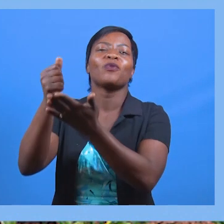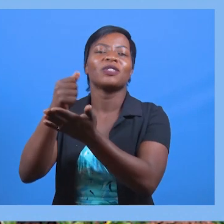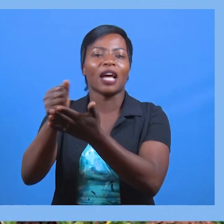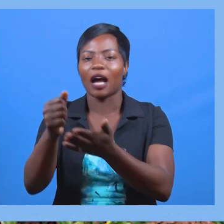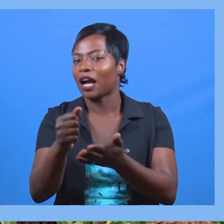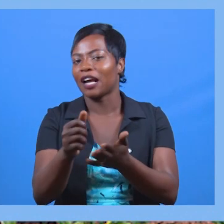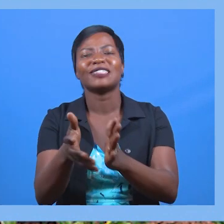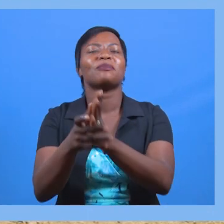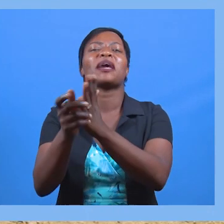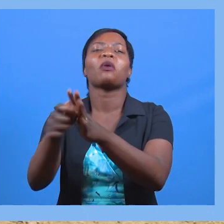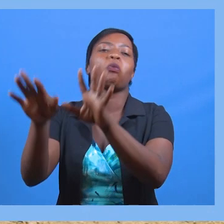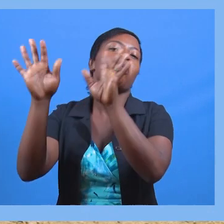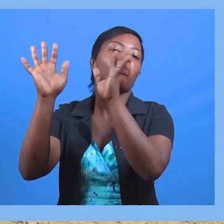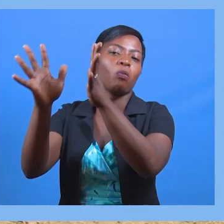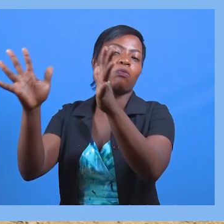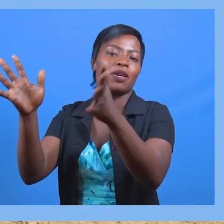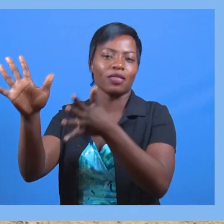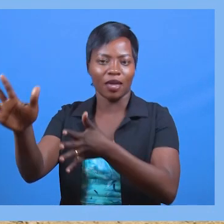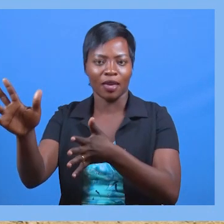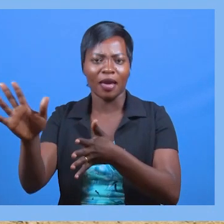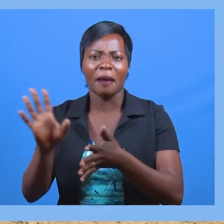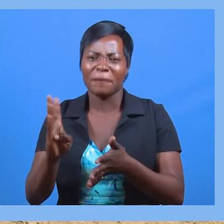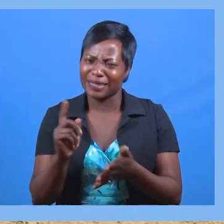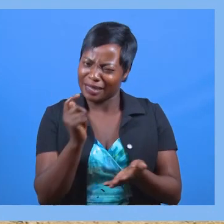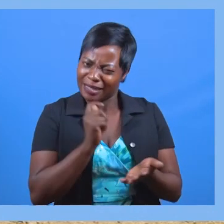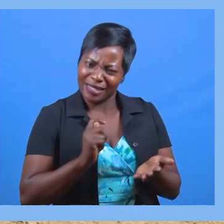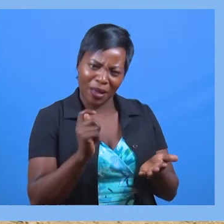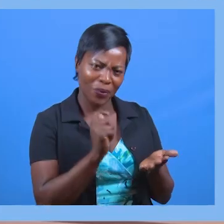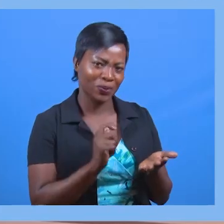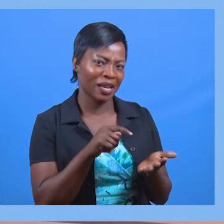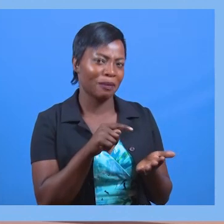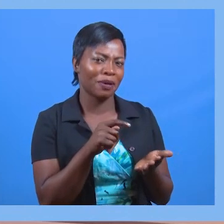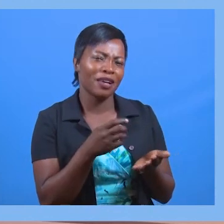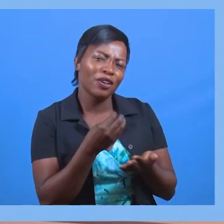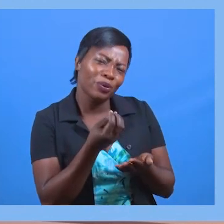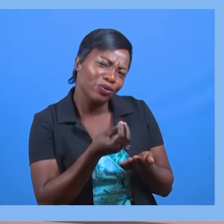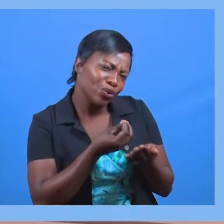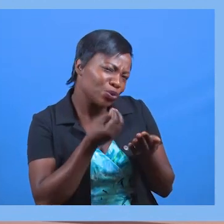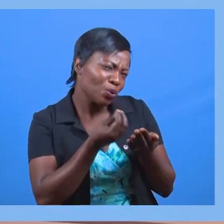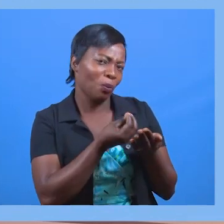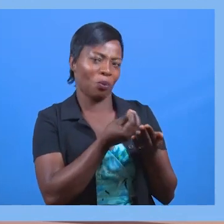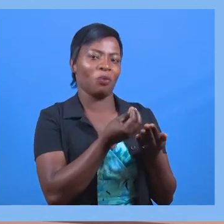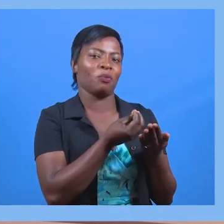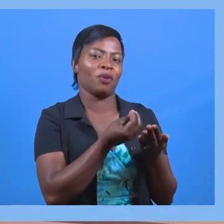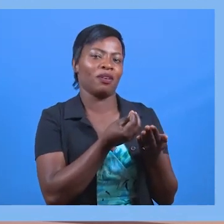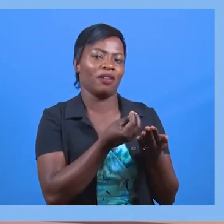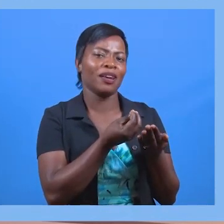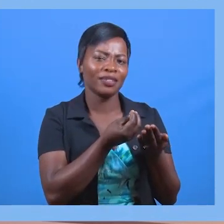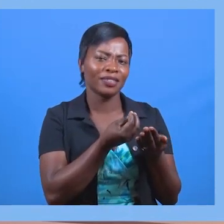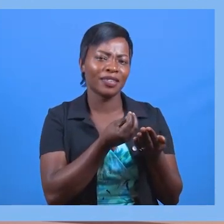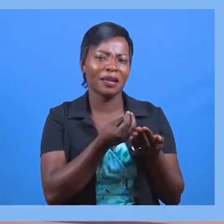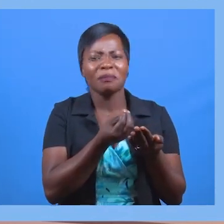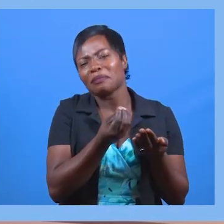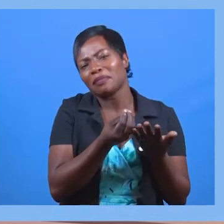akawanda. Zvino aya matura ene madhorobha pamwe panenge uri nechigokoko chimwe chete kana chibhakidhi chimwe